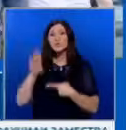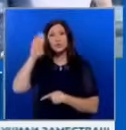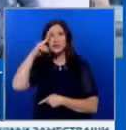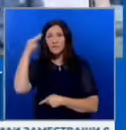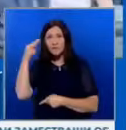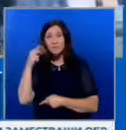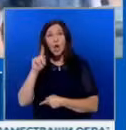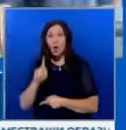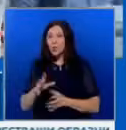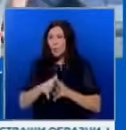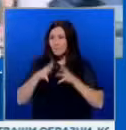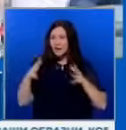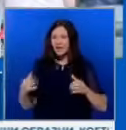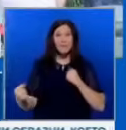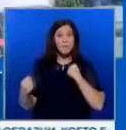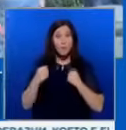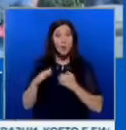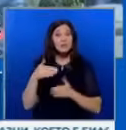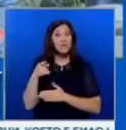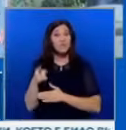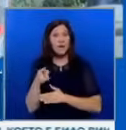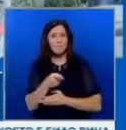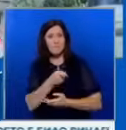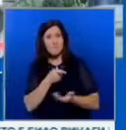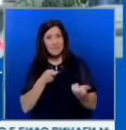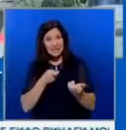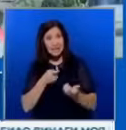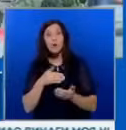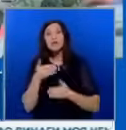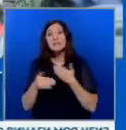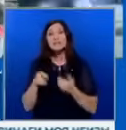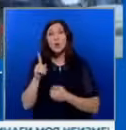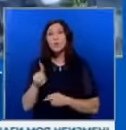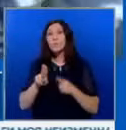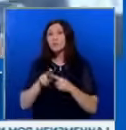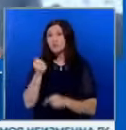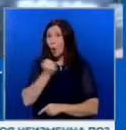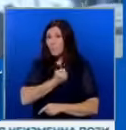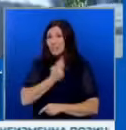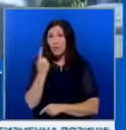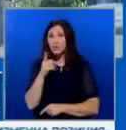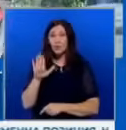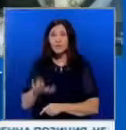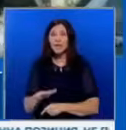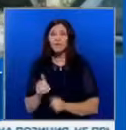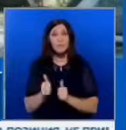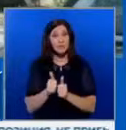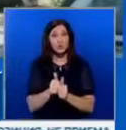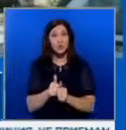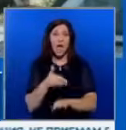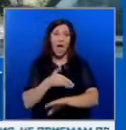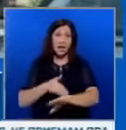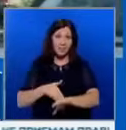фирмата, който прераства в побой. А след това и в престрелка, вследствие на което Парушев е убит. Един от неговите придружители е